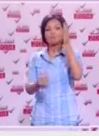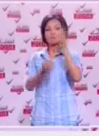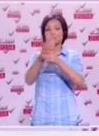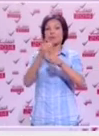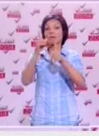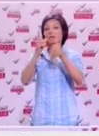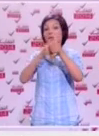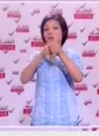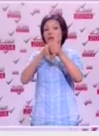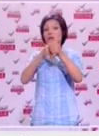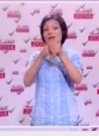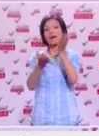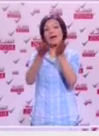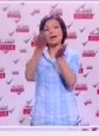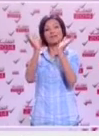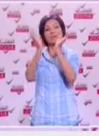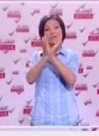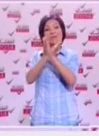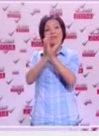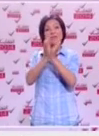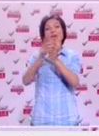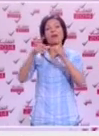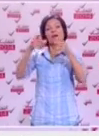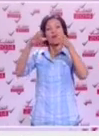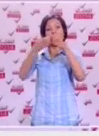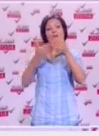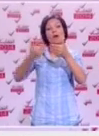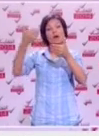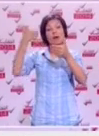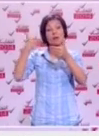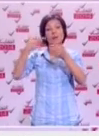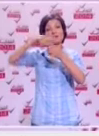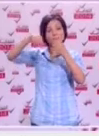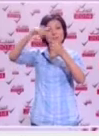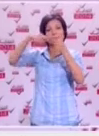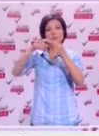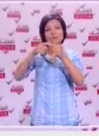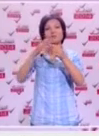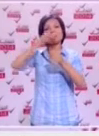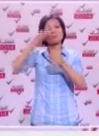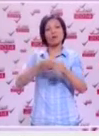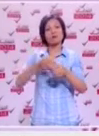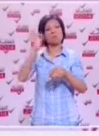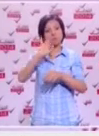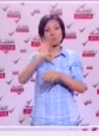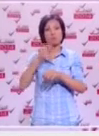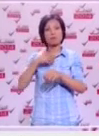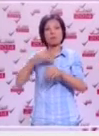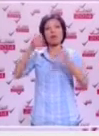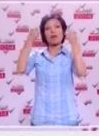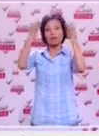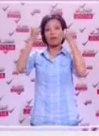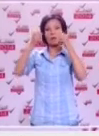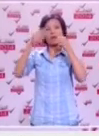وخاصه ضمن العداله الاجتماعيه للحكومات المتعاقبه بعد الثوره وعدت بتحقيقها وفجلت ثورتنا ثوره شباب